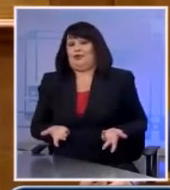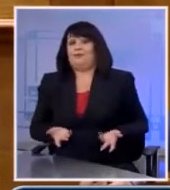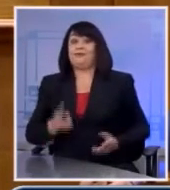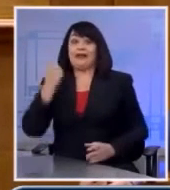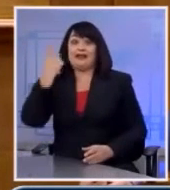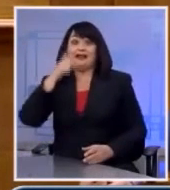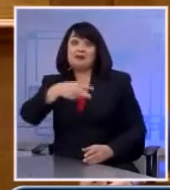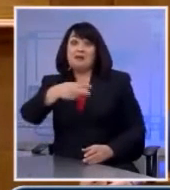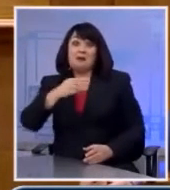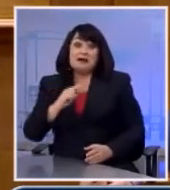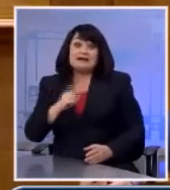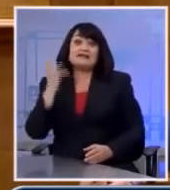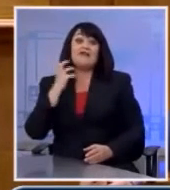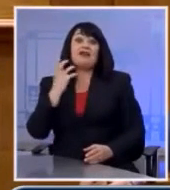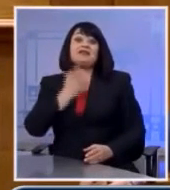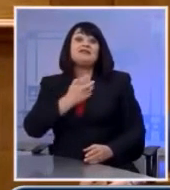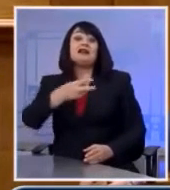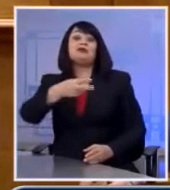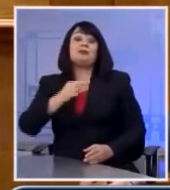απαντήσετε εσείς ή ο κύριος Βενιζέλος.